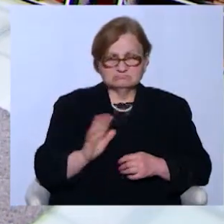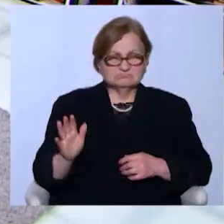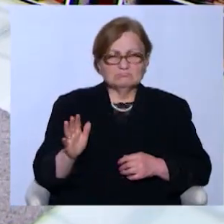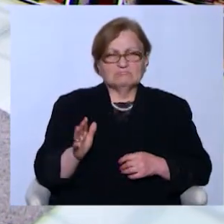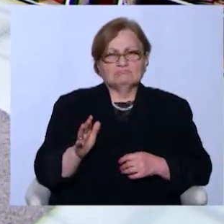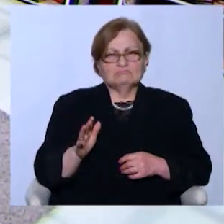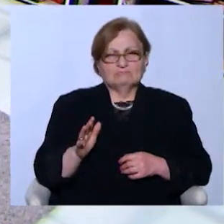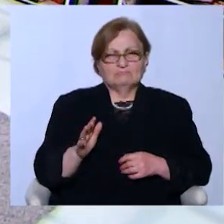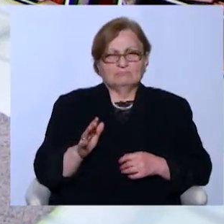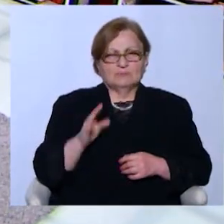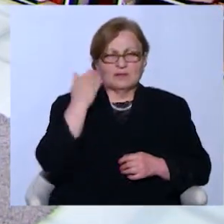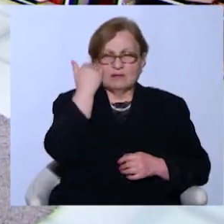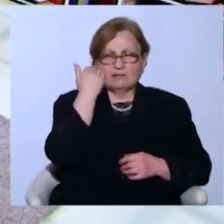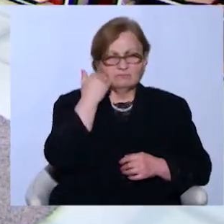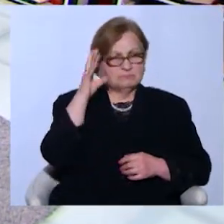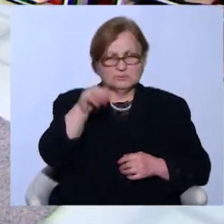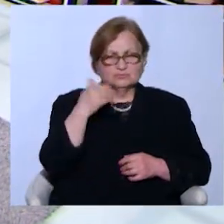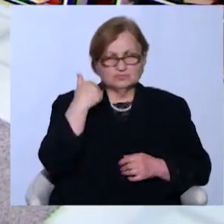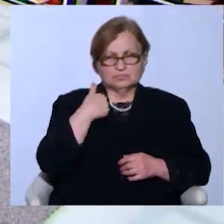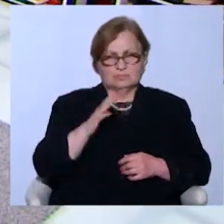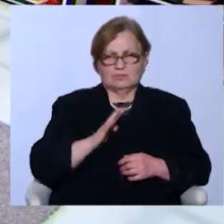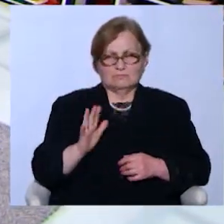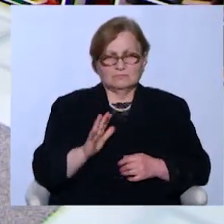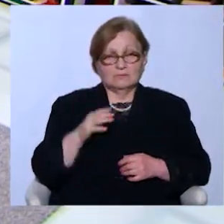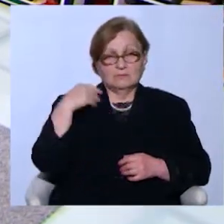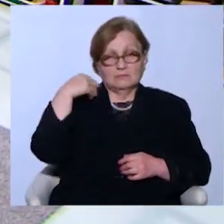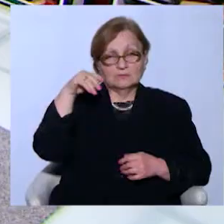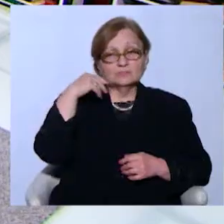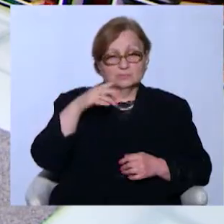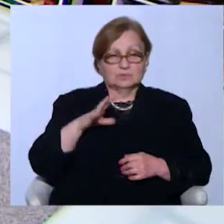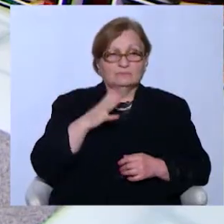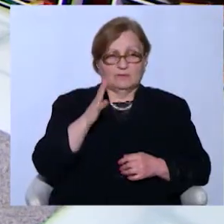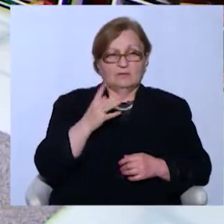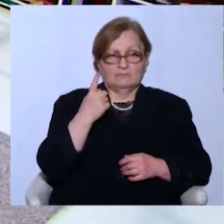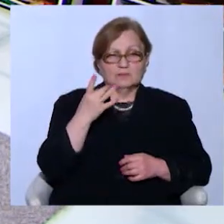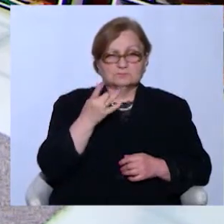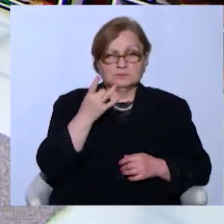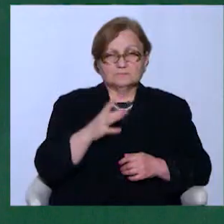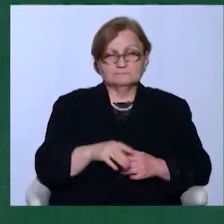ნამყოფი ეგვიპტეში, თურქეთში ვიყავი ერთხელ კი.